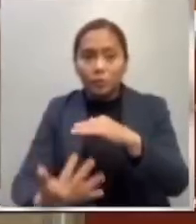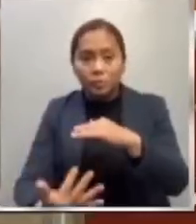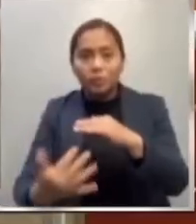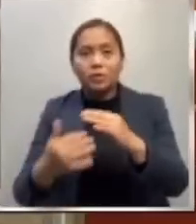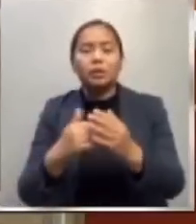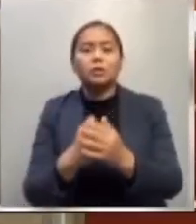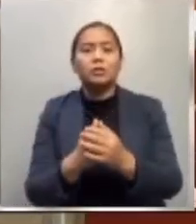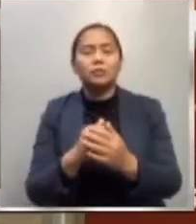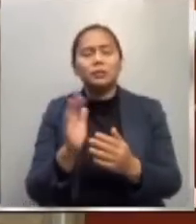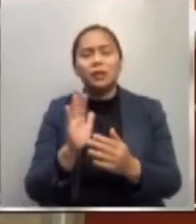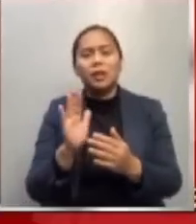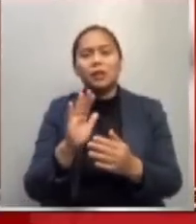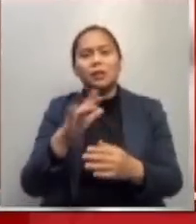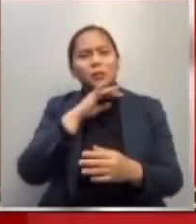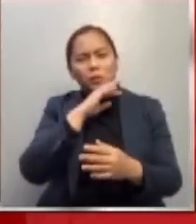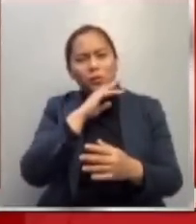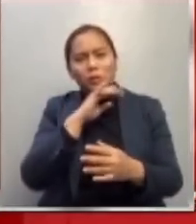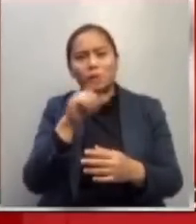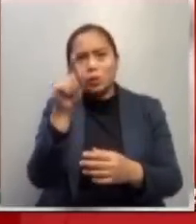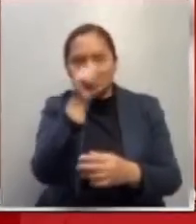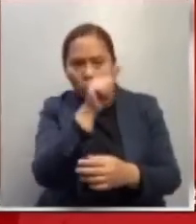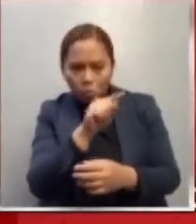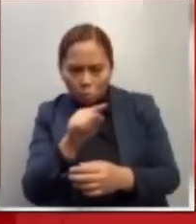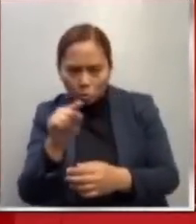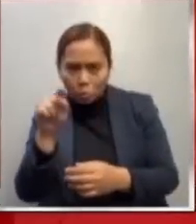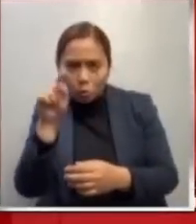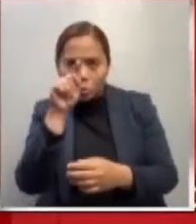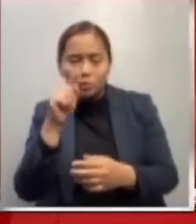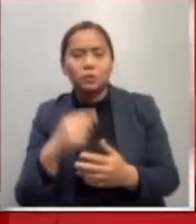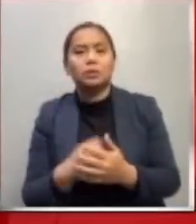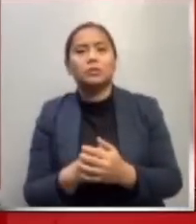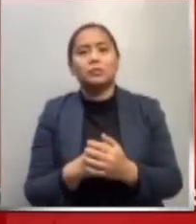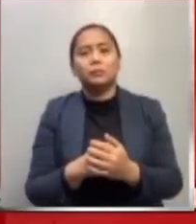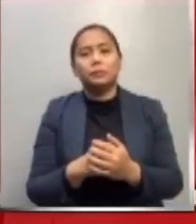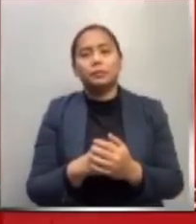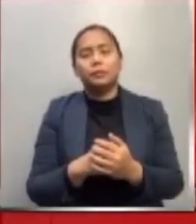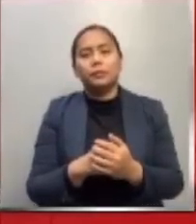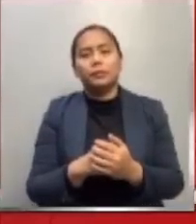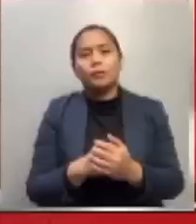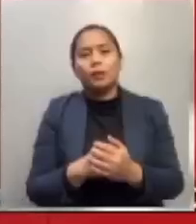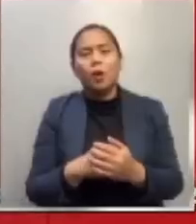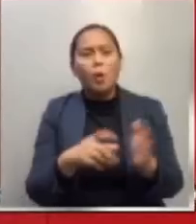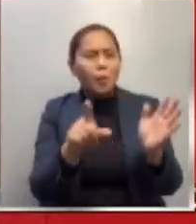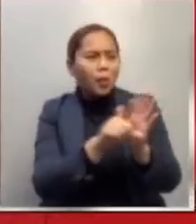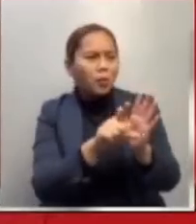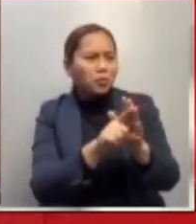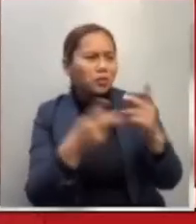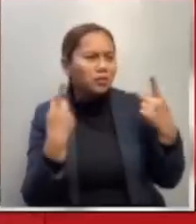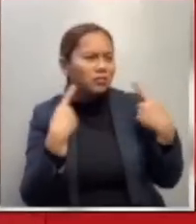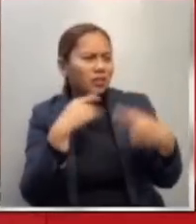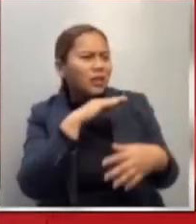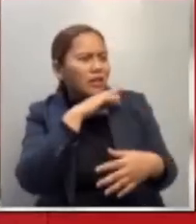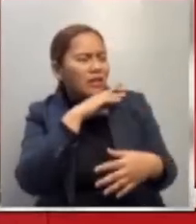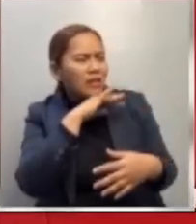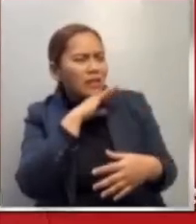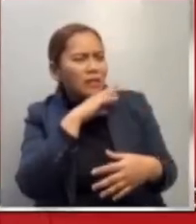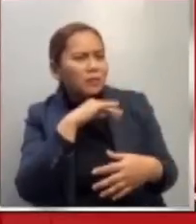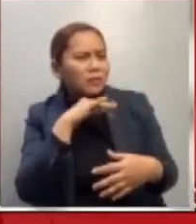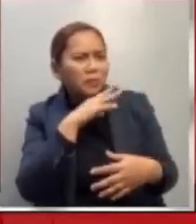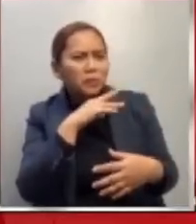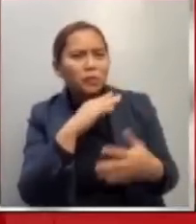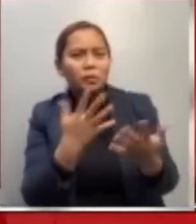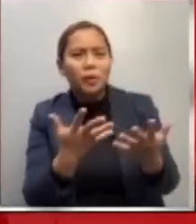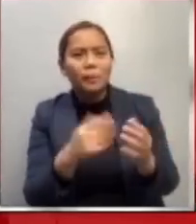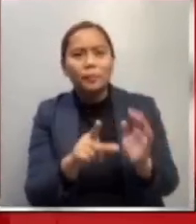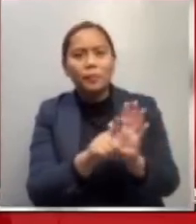Oo. Eh, pero hindi ba bawal din naman pagka merong ano, may dumi yung ano mo? Eh, di bawal pa rin yun. Kahit